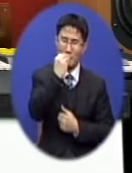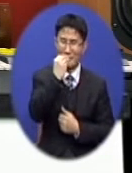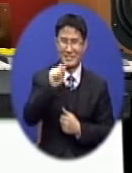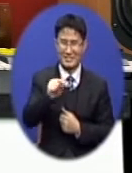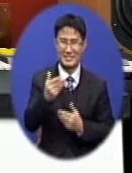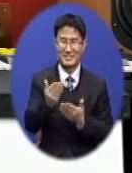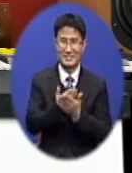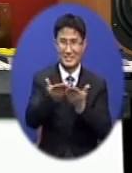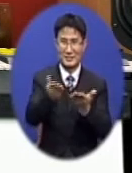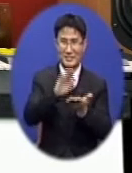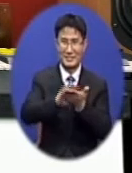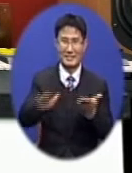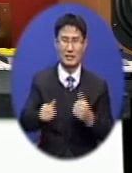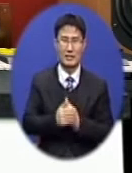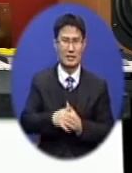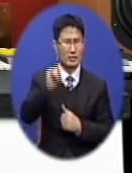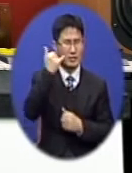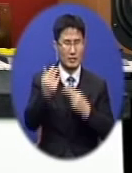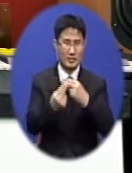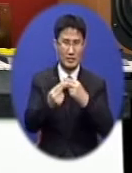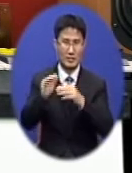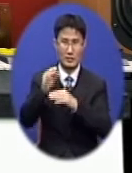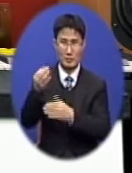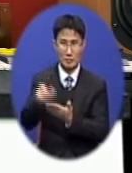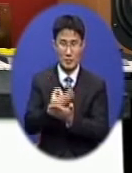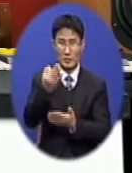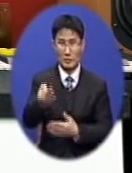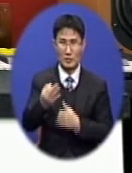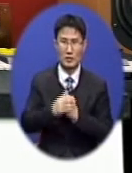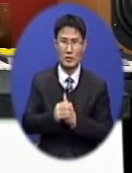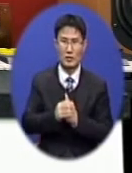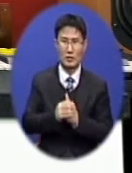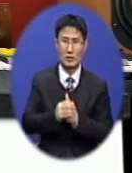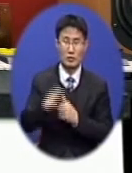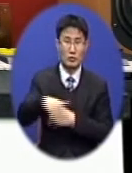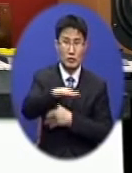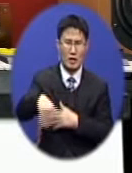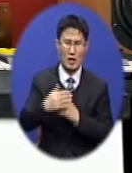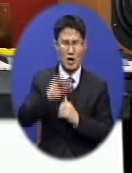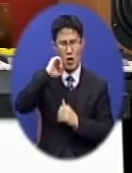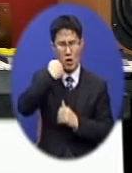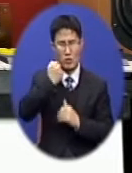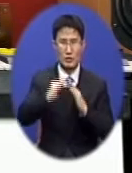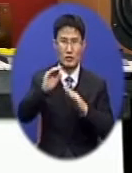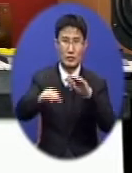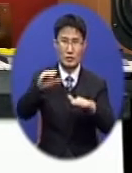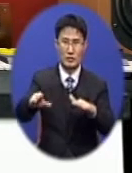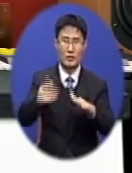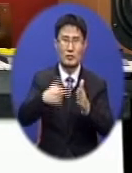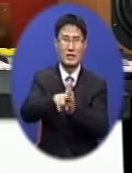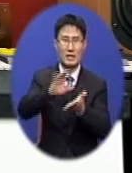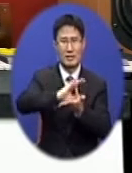액기스를 드립니다. 네. 전화로 쌓인 ARS 수익금은요. 우리 주위 여러분, 우리 주위에 어려운 분들께